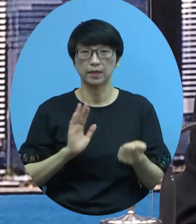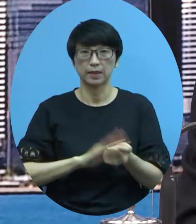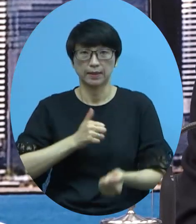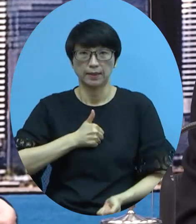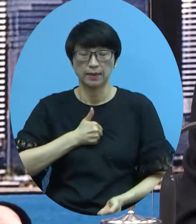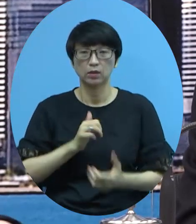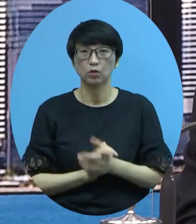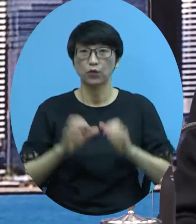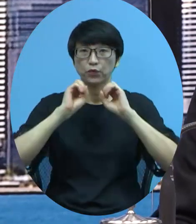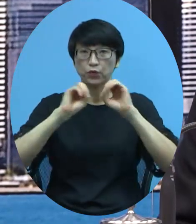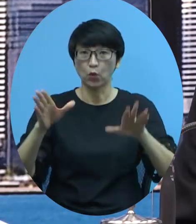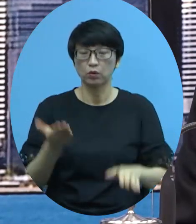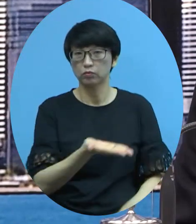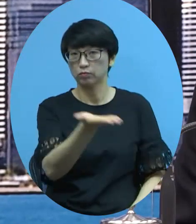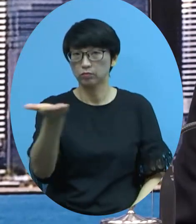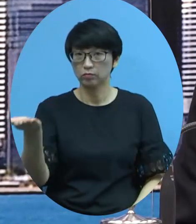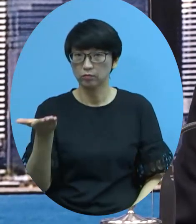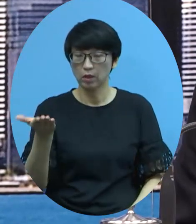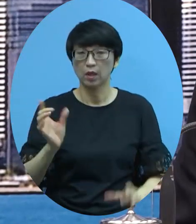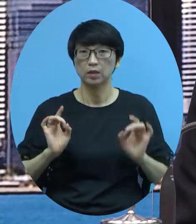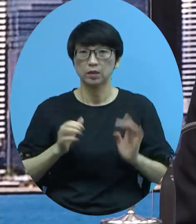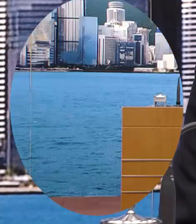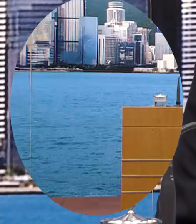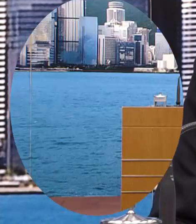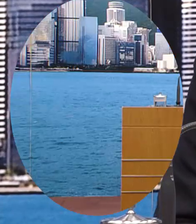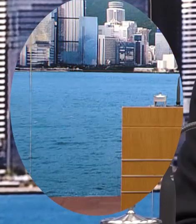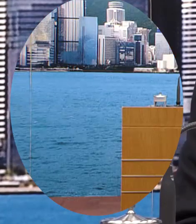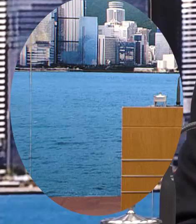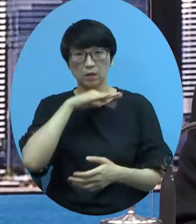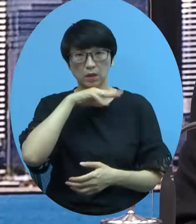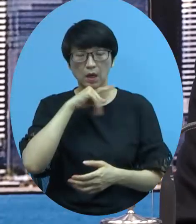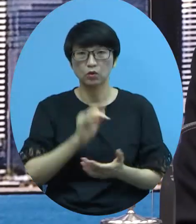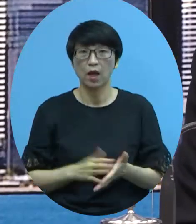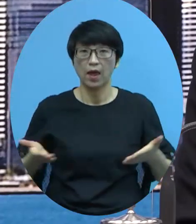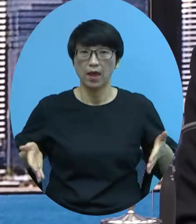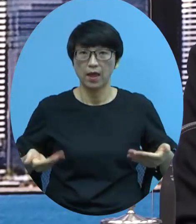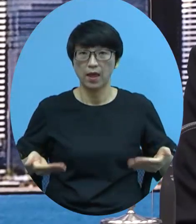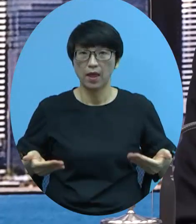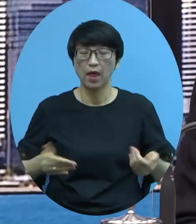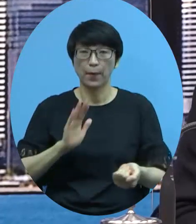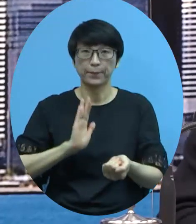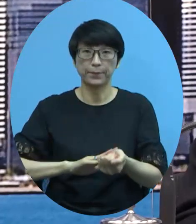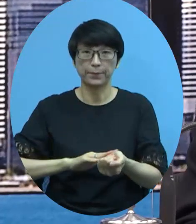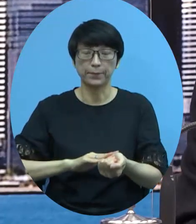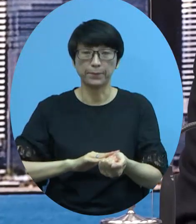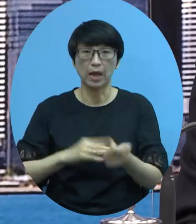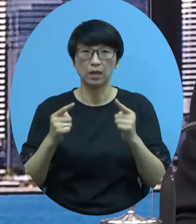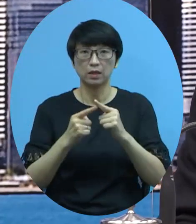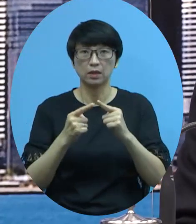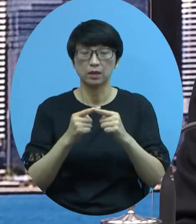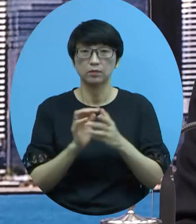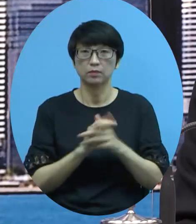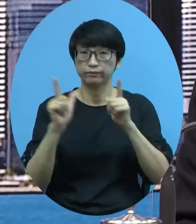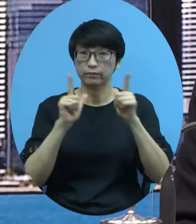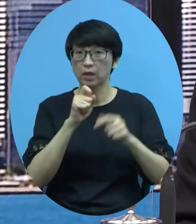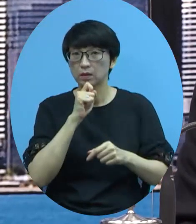係、呼籲佢哋咧就係、對於一啲出現呢個輕微病徵嘅病人咧，都可以考慮做呢、